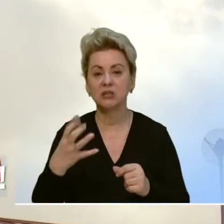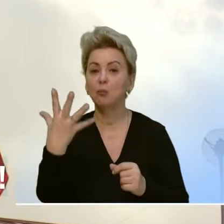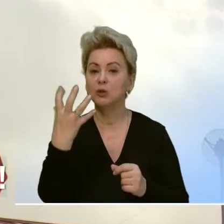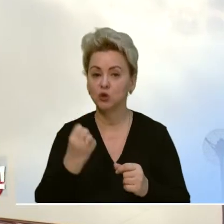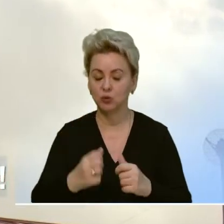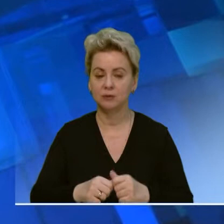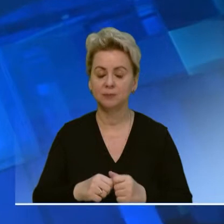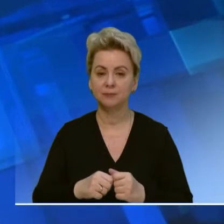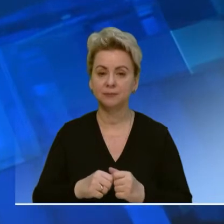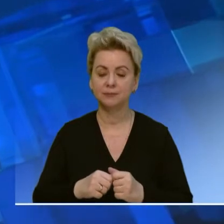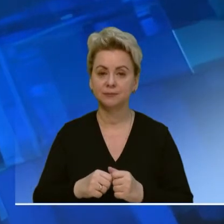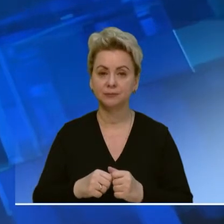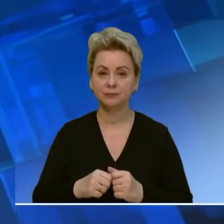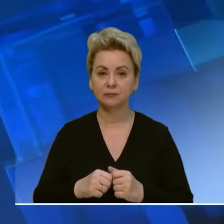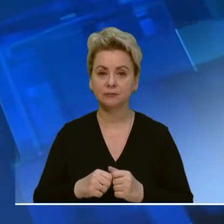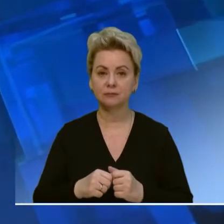500.